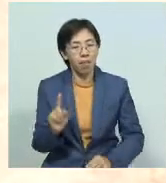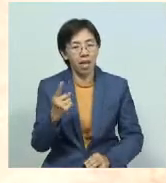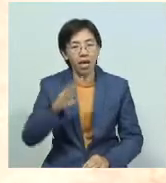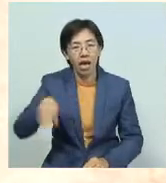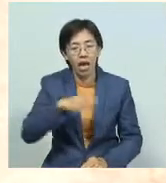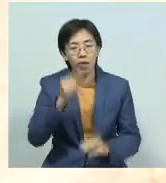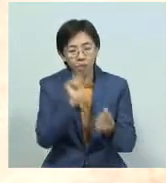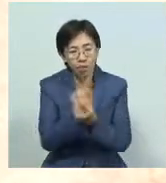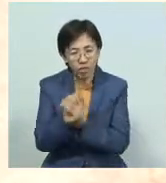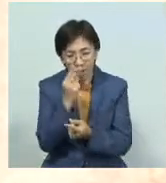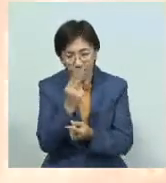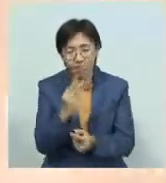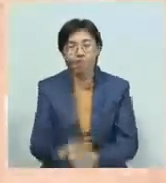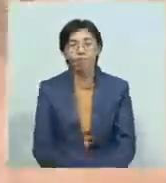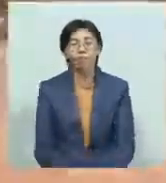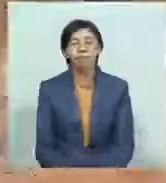รู้จักกับเธอกันค่ะ